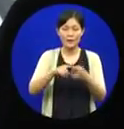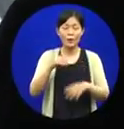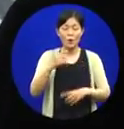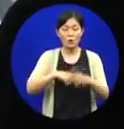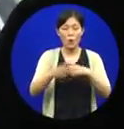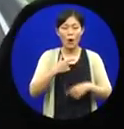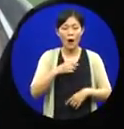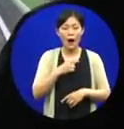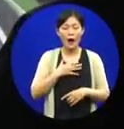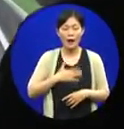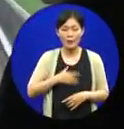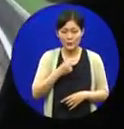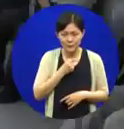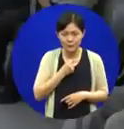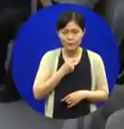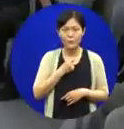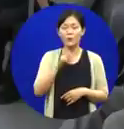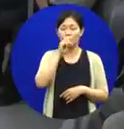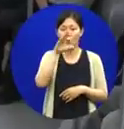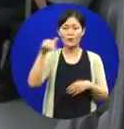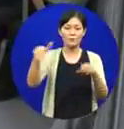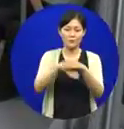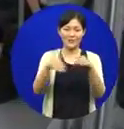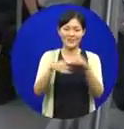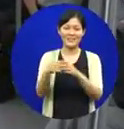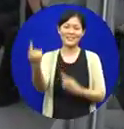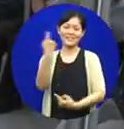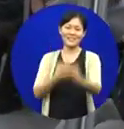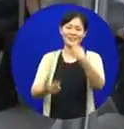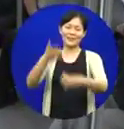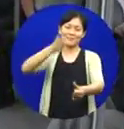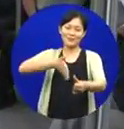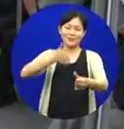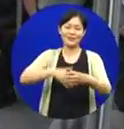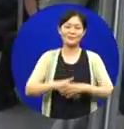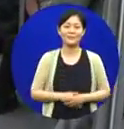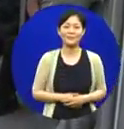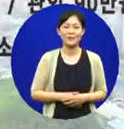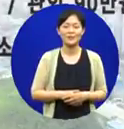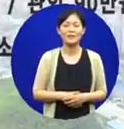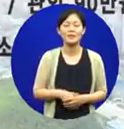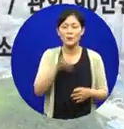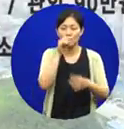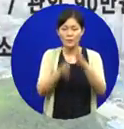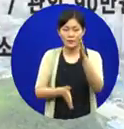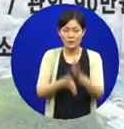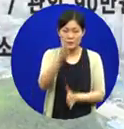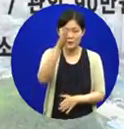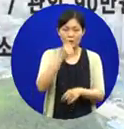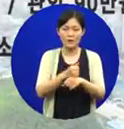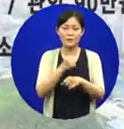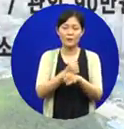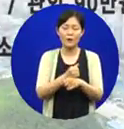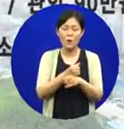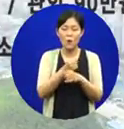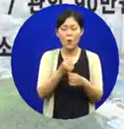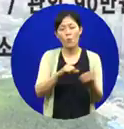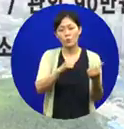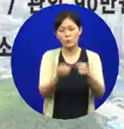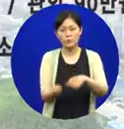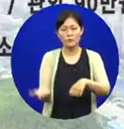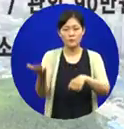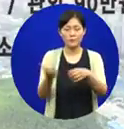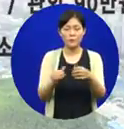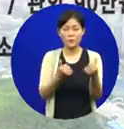더 알고 싶으시다면 용인문화원으로 신청해 주세요. 시는 용인청원회숲